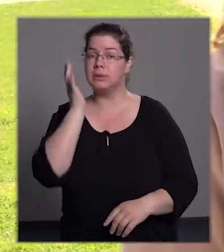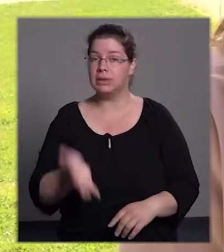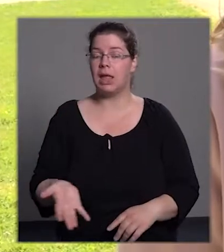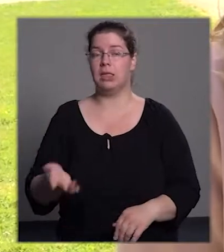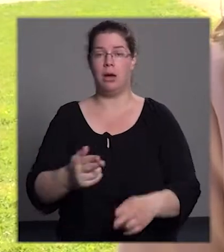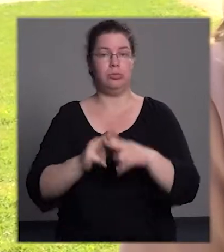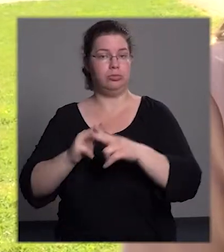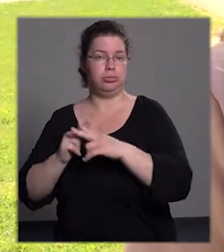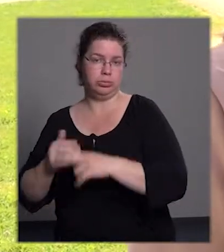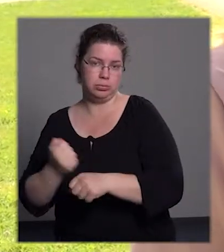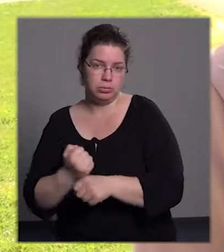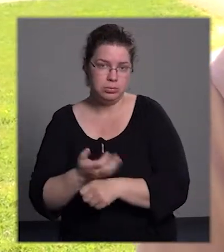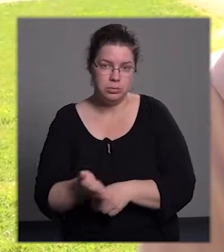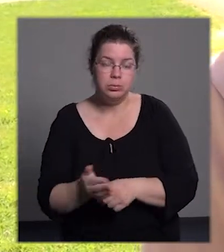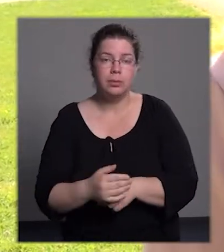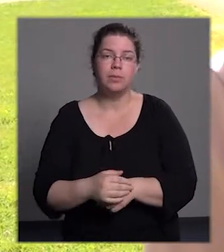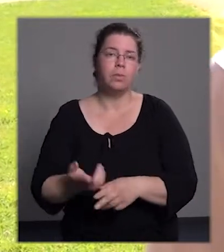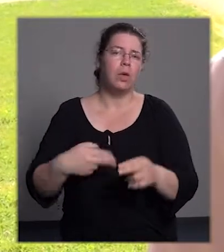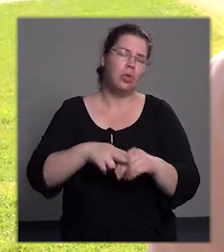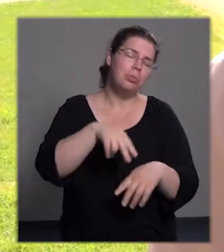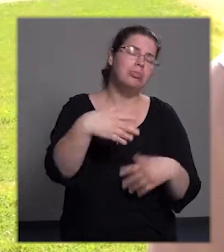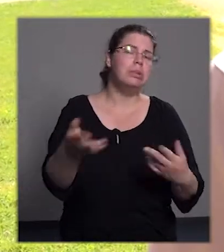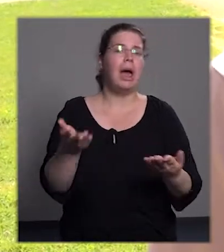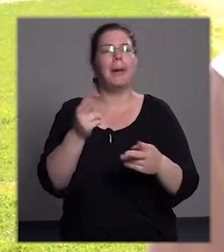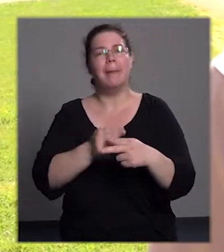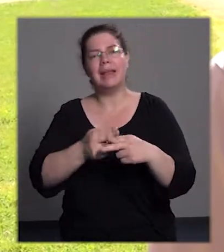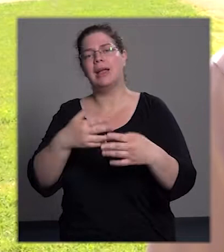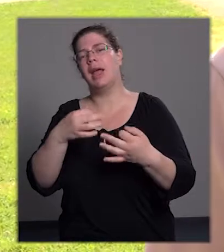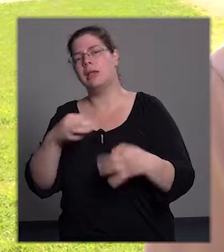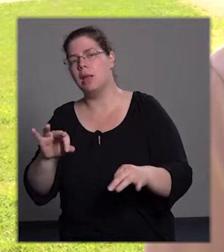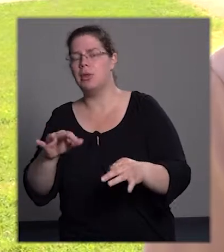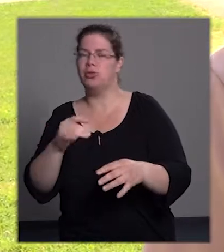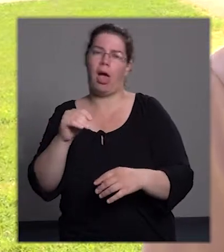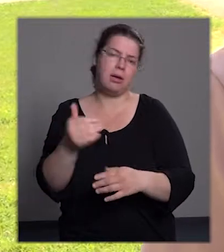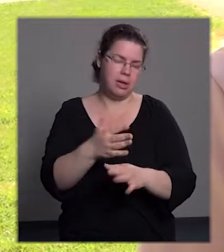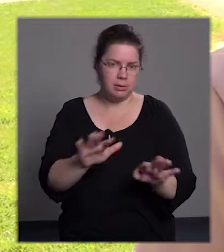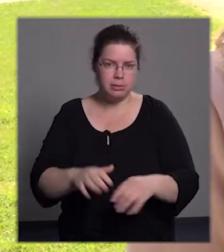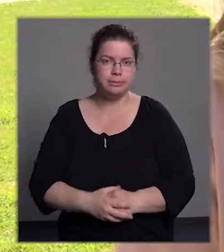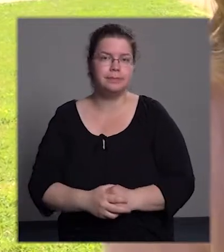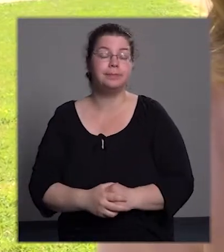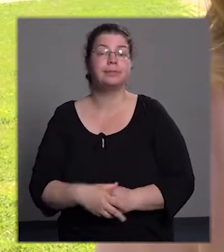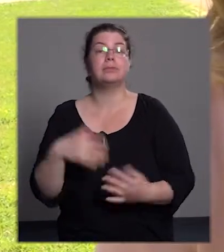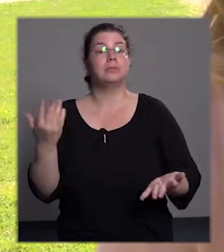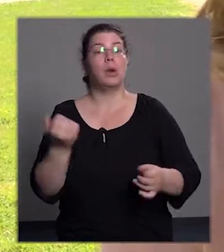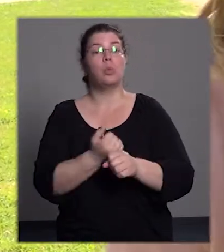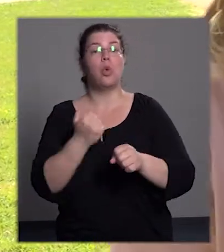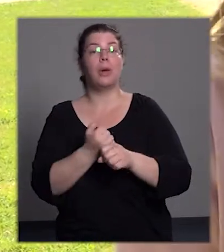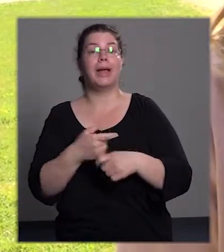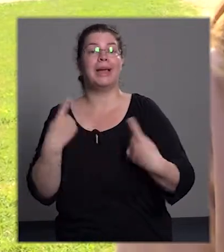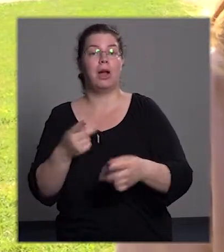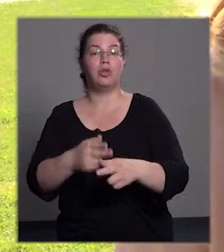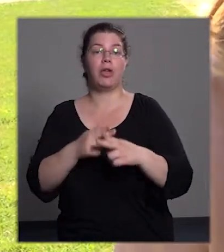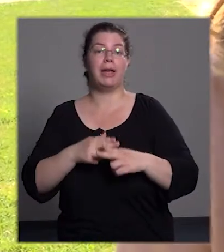munkánkat. A többiek betegek, szabadság, egyéb. A munkákat segítik még az